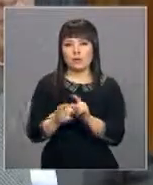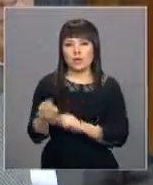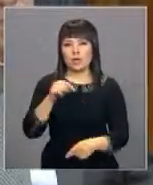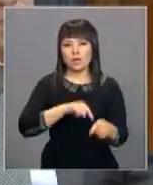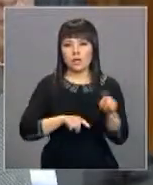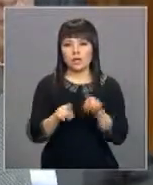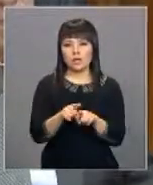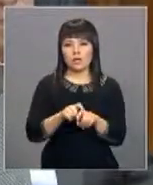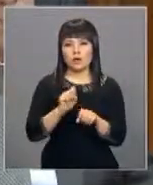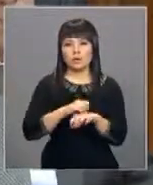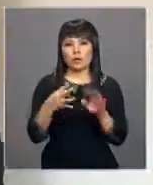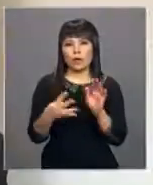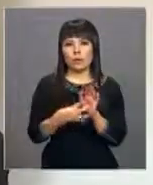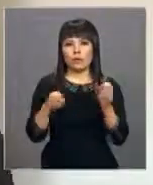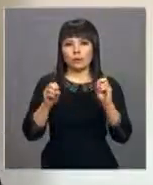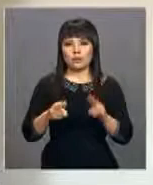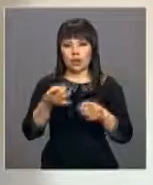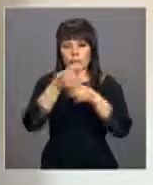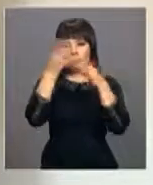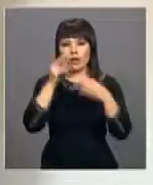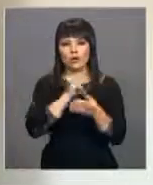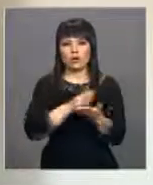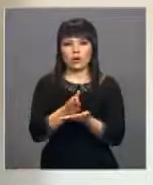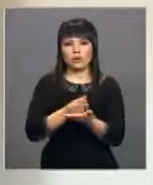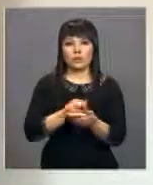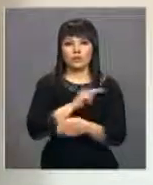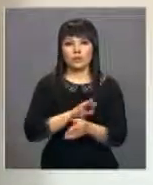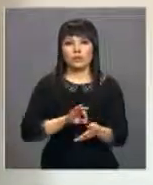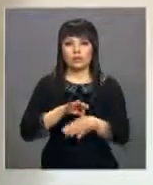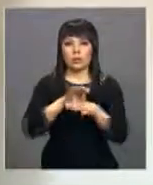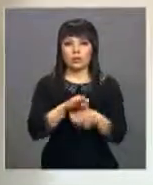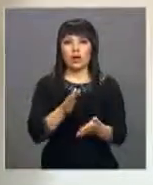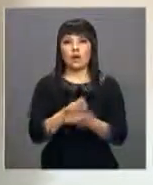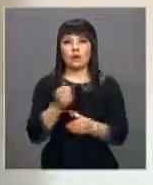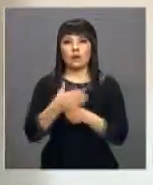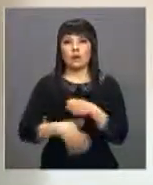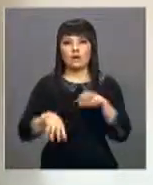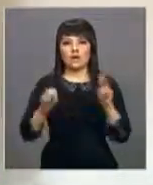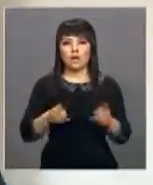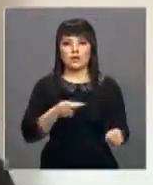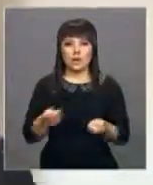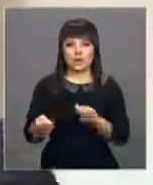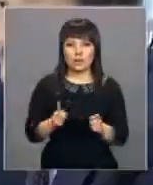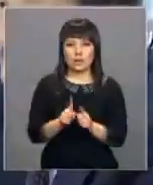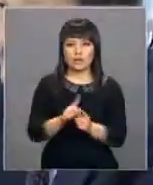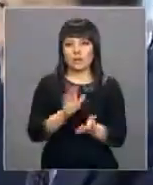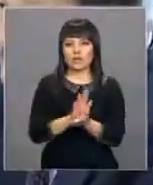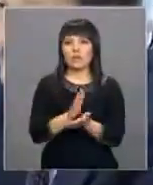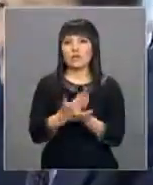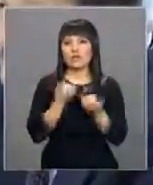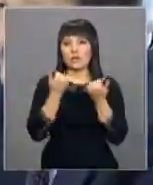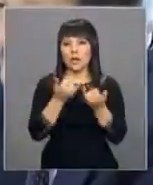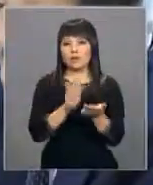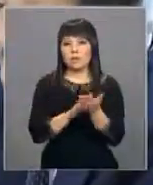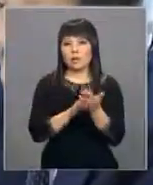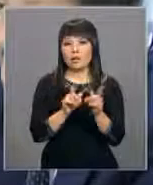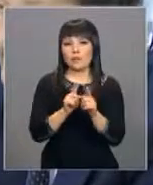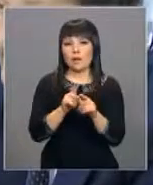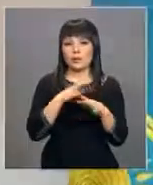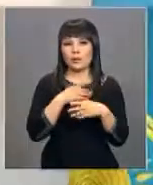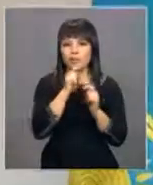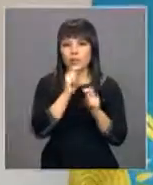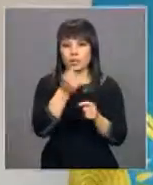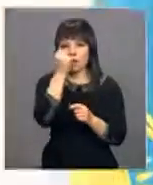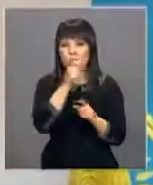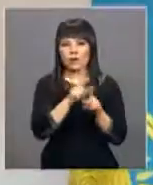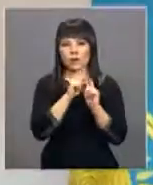жұмыс жасайды. Таяуда облыс әкімі Архимед Мұхамбетов белсенді орталық жетекшілерін алғыс хатпен марапаттады. Еңбегі еленген